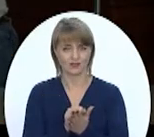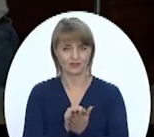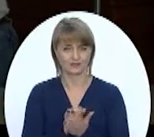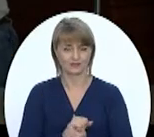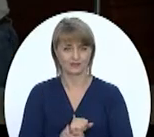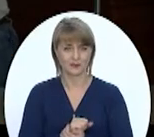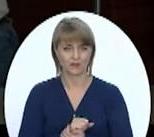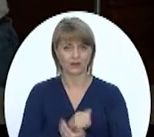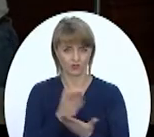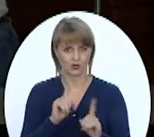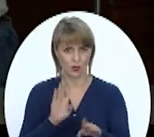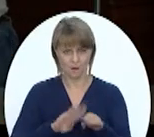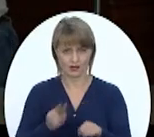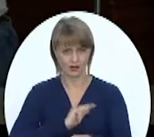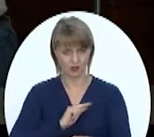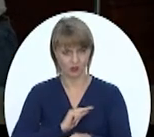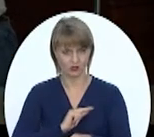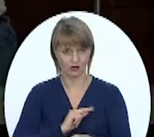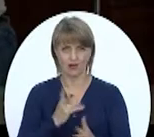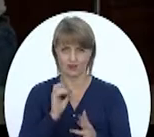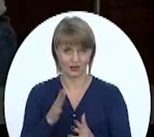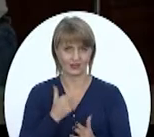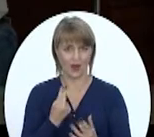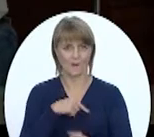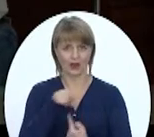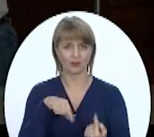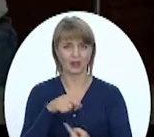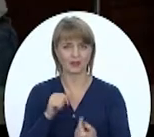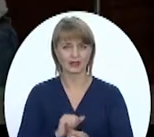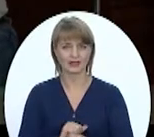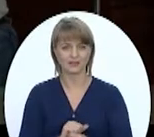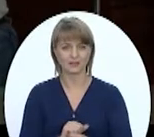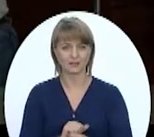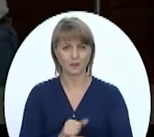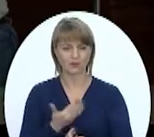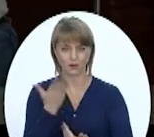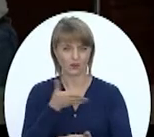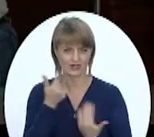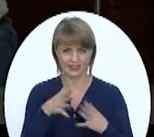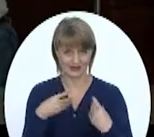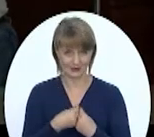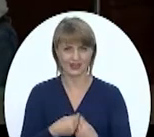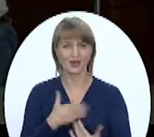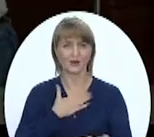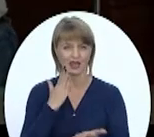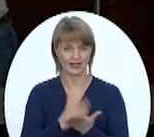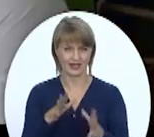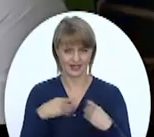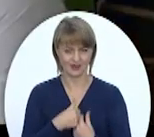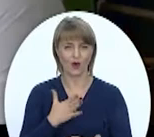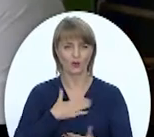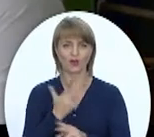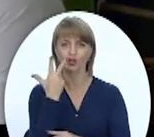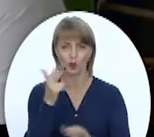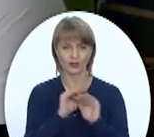что, безработный? Нет, я предприниматель. У вас нет семьи? У меня есть семья, у меня трое детей. В